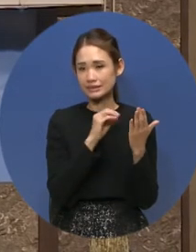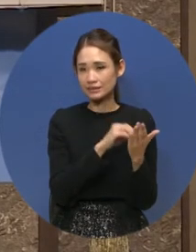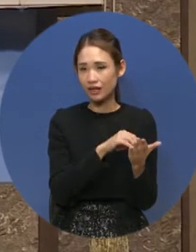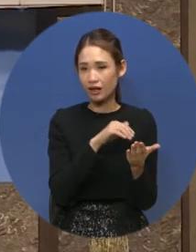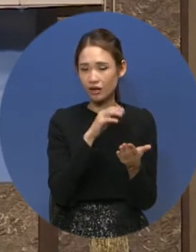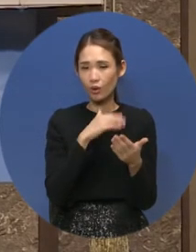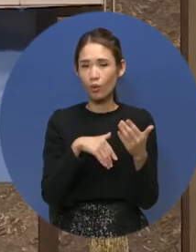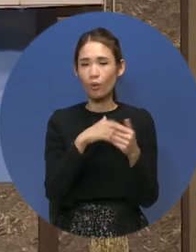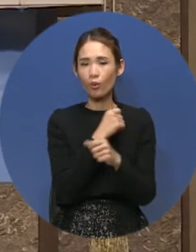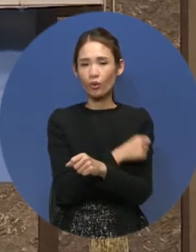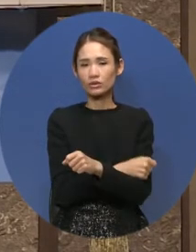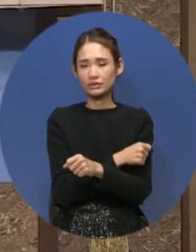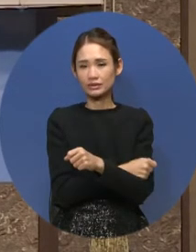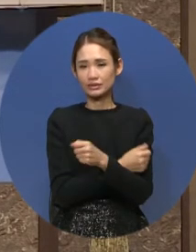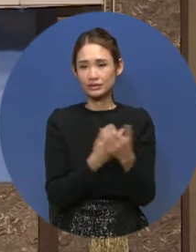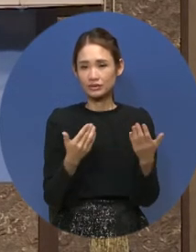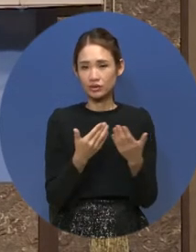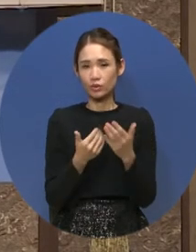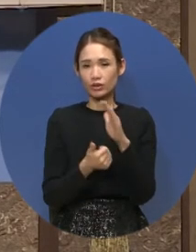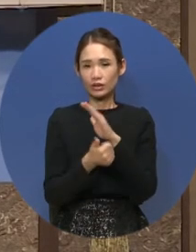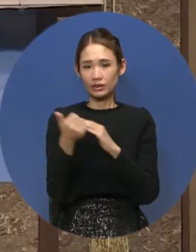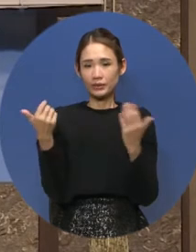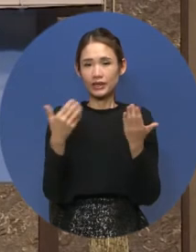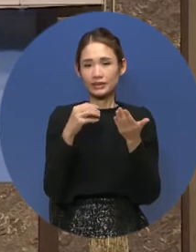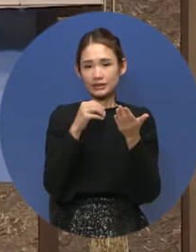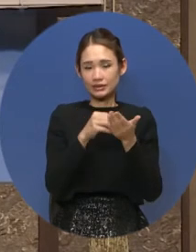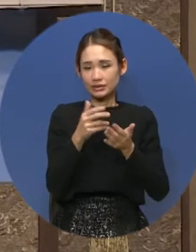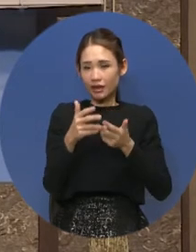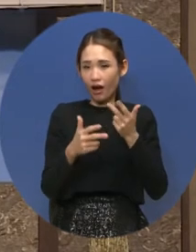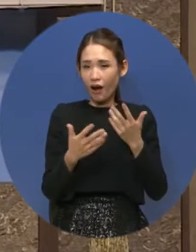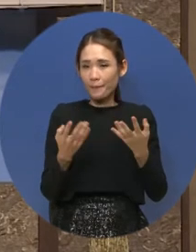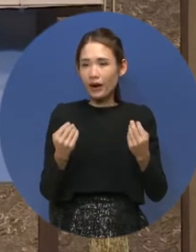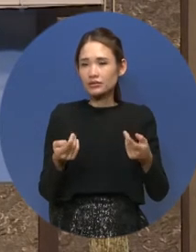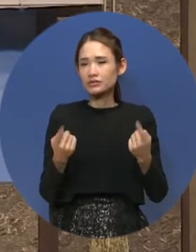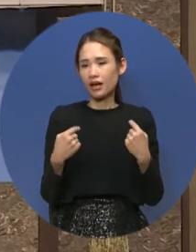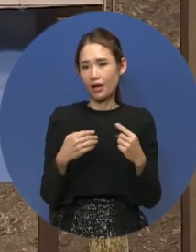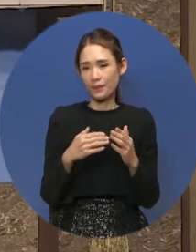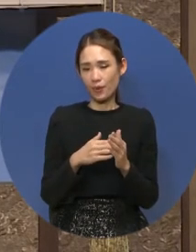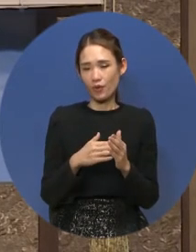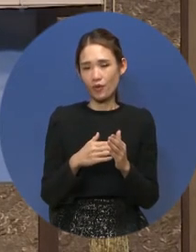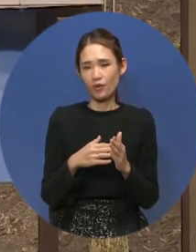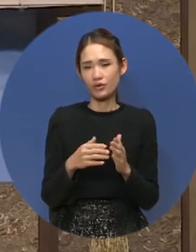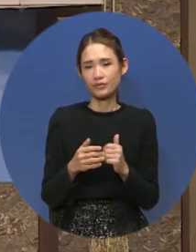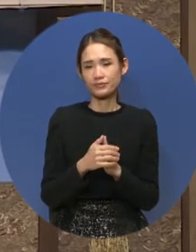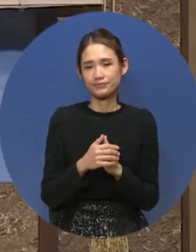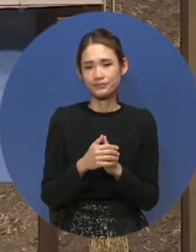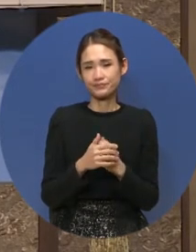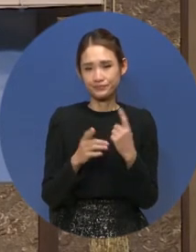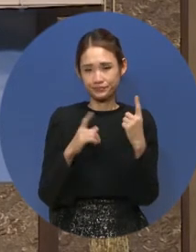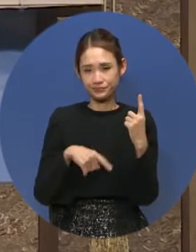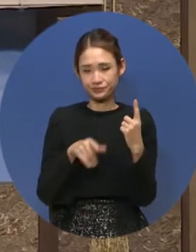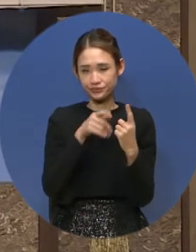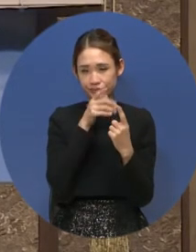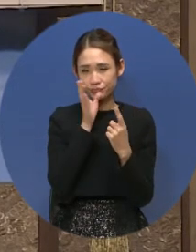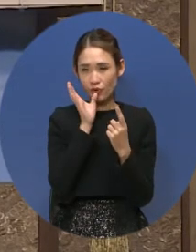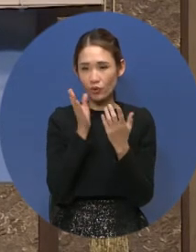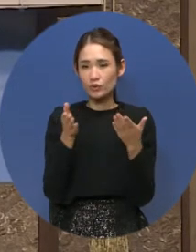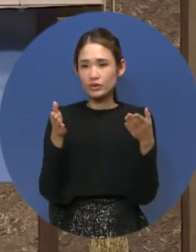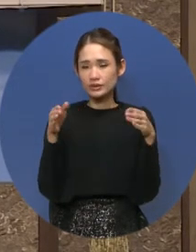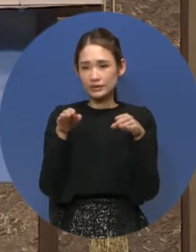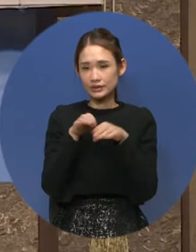공공 근로, 희망 일자 사업도 그 부분에 어르신 분들이 많이 참여했도록 조금 많이 하고 있고요. 네. 또 하나가 이제 경로당